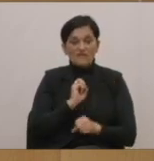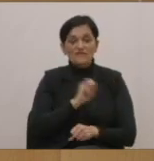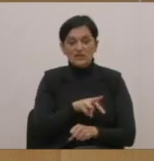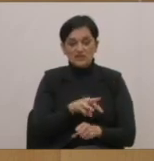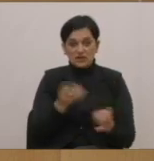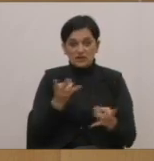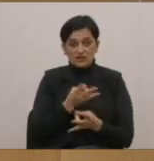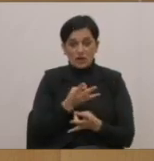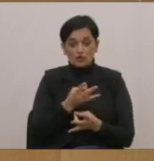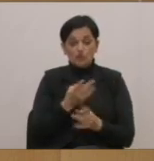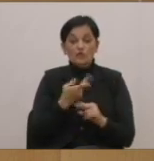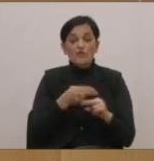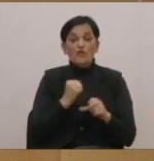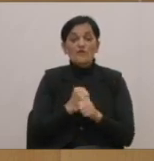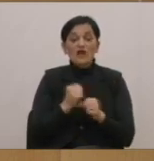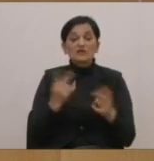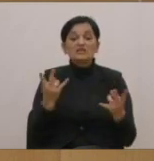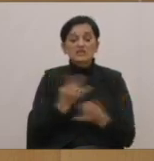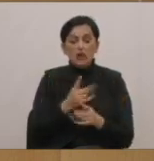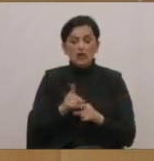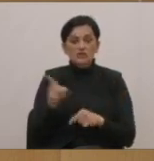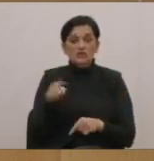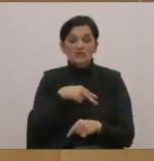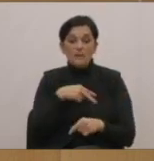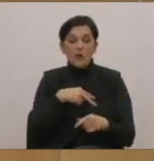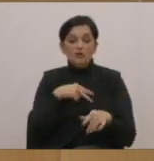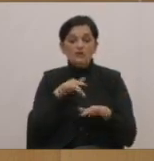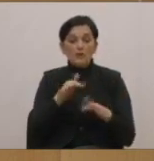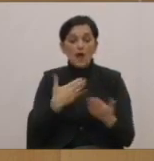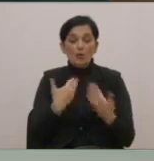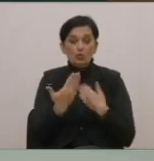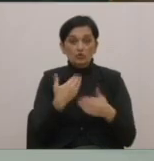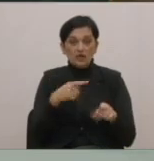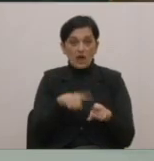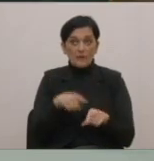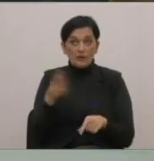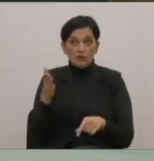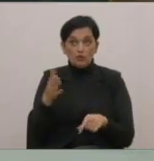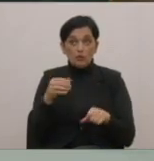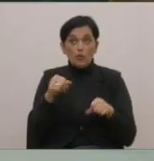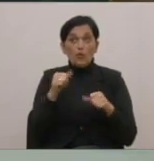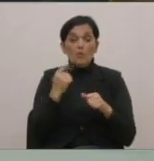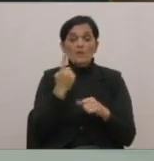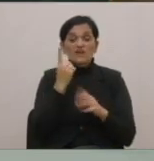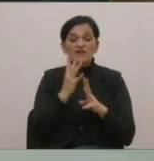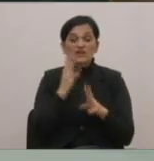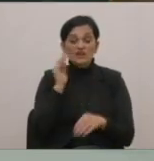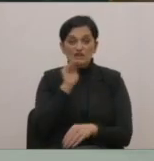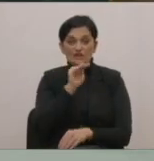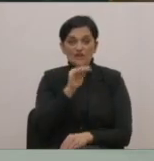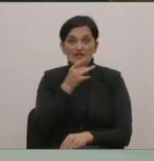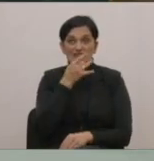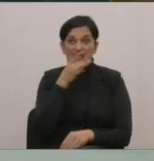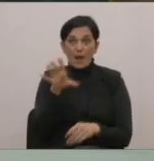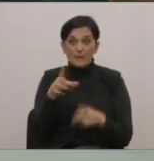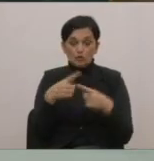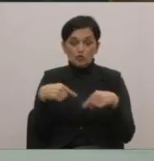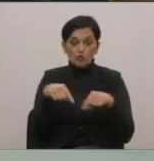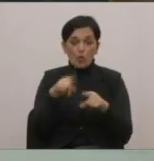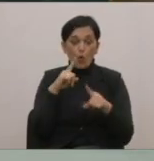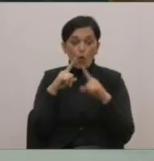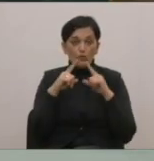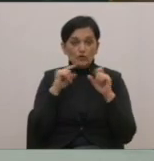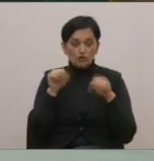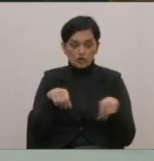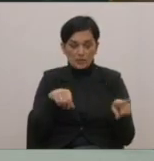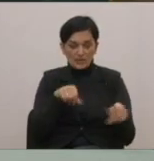kete ro sa ciroa imitoma ro cu ni nase udgemit saponoto sakmianovas. Tu pe jos vorbești, ce gata să ne întoarcem, nebismier, comitetul este stomac, ce gata să le dai